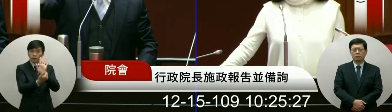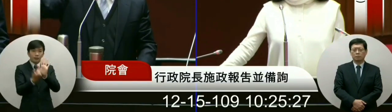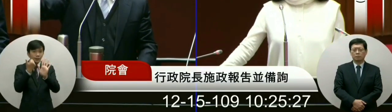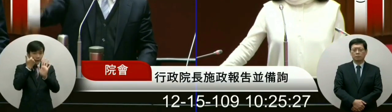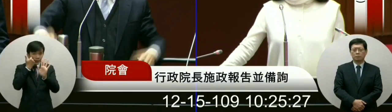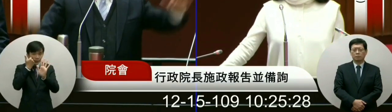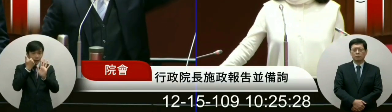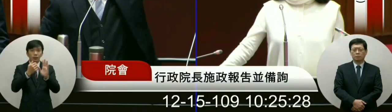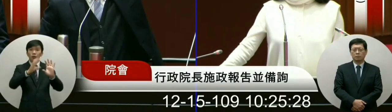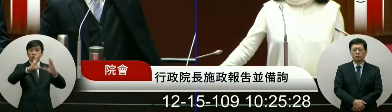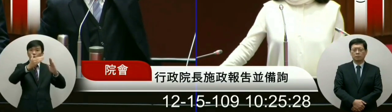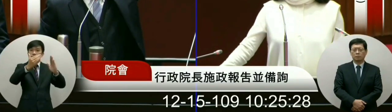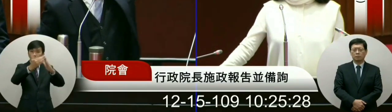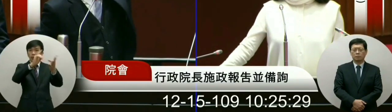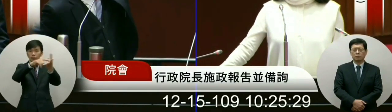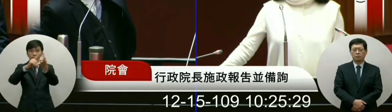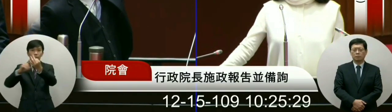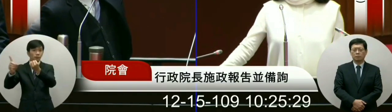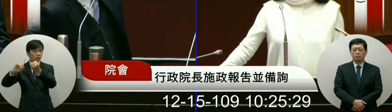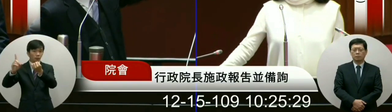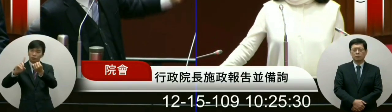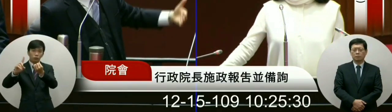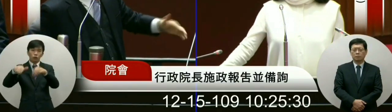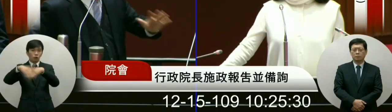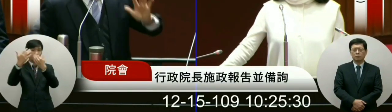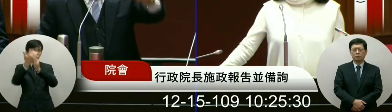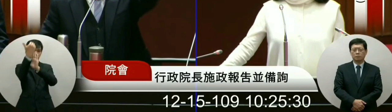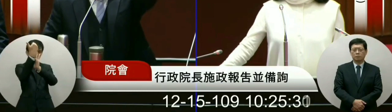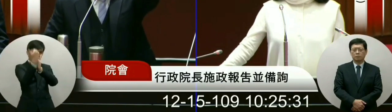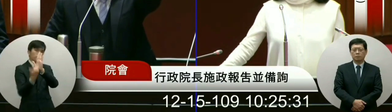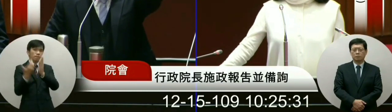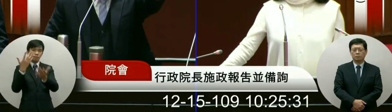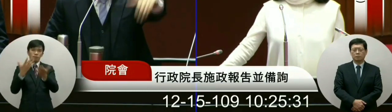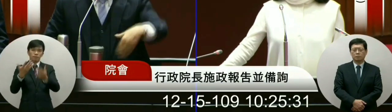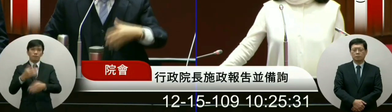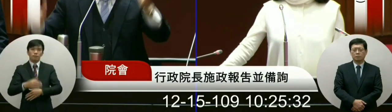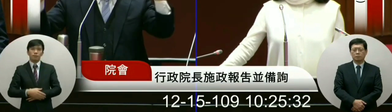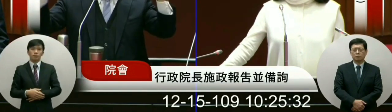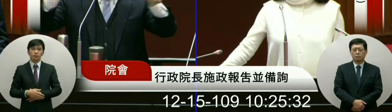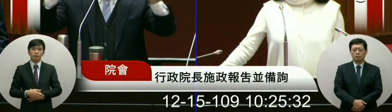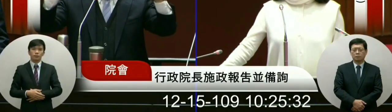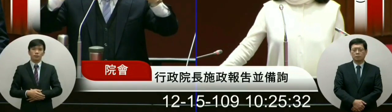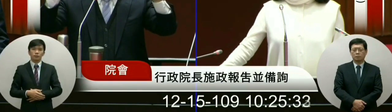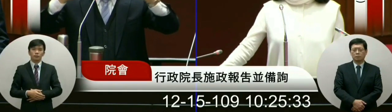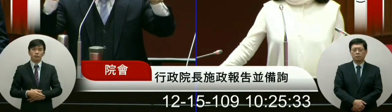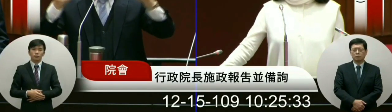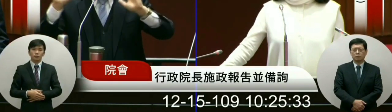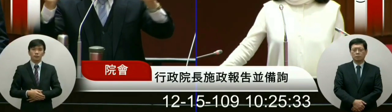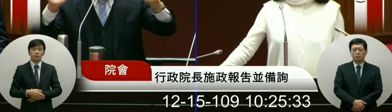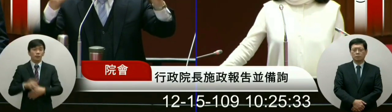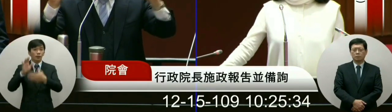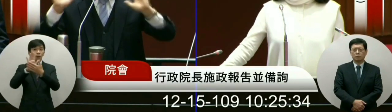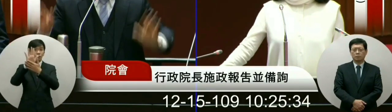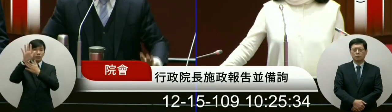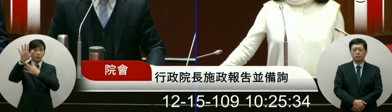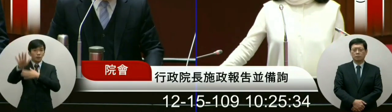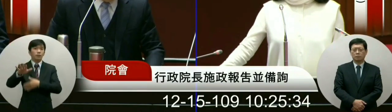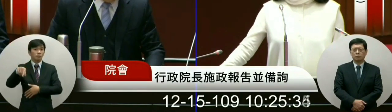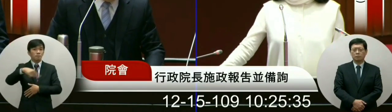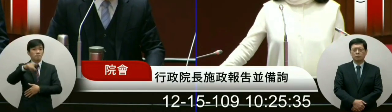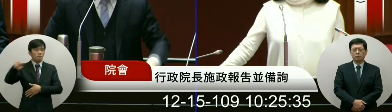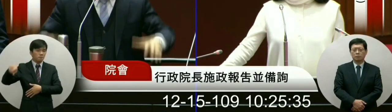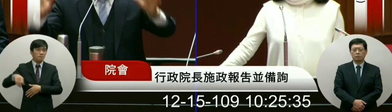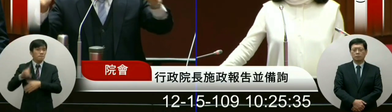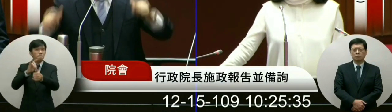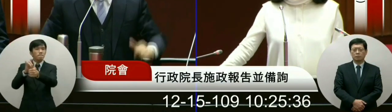国多少，都让国人同胞一块看板，清清楚楚。所以未来用不着去